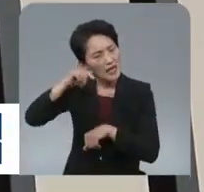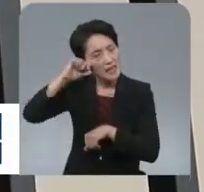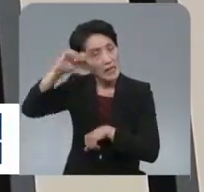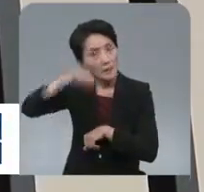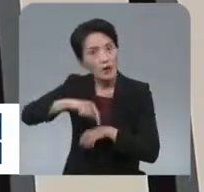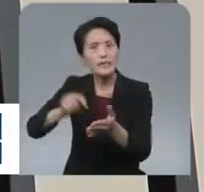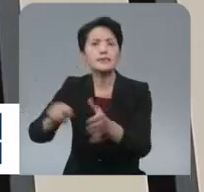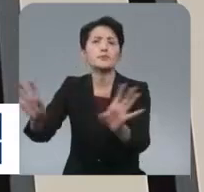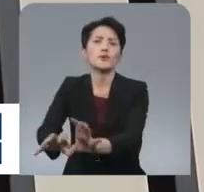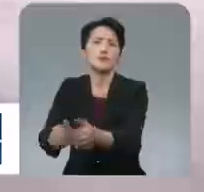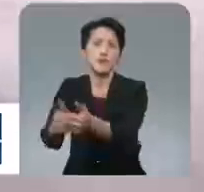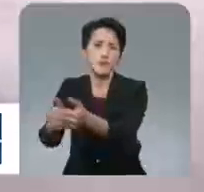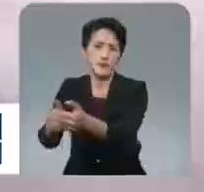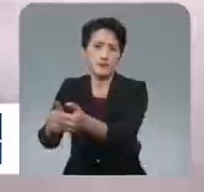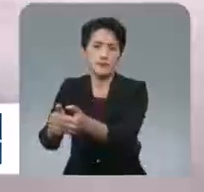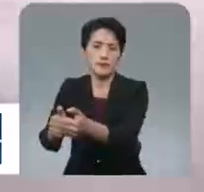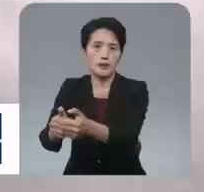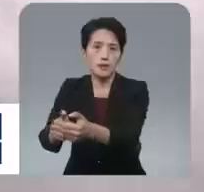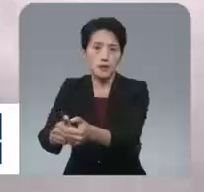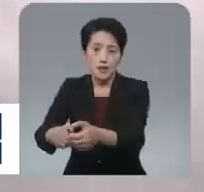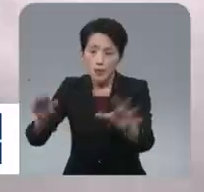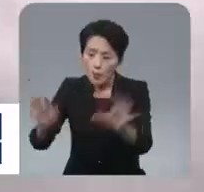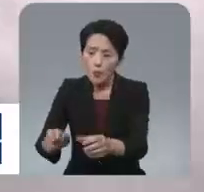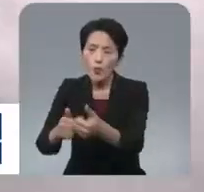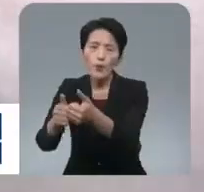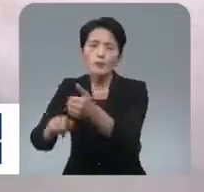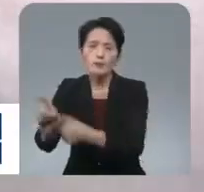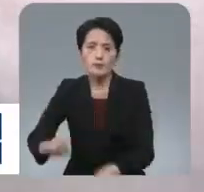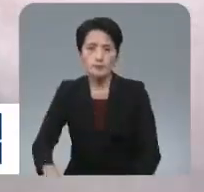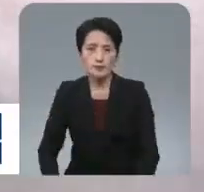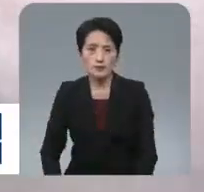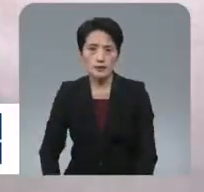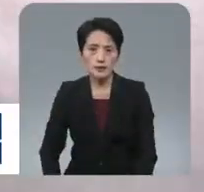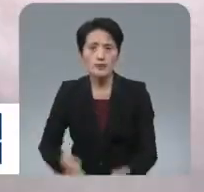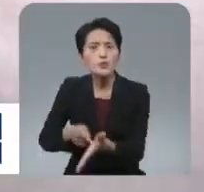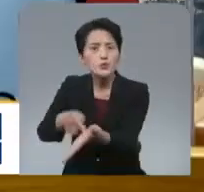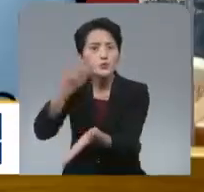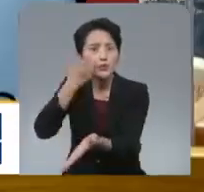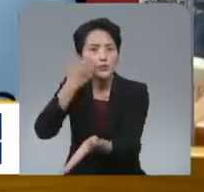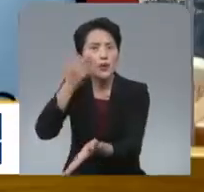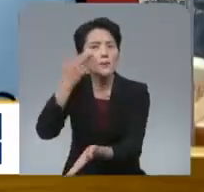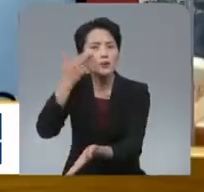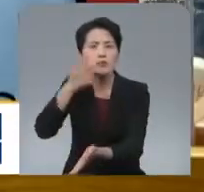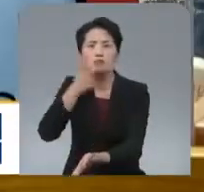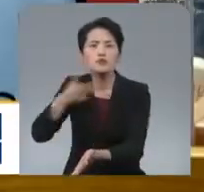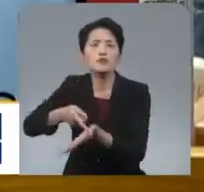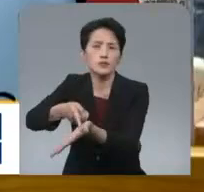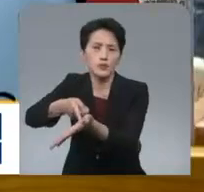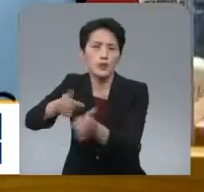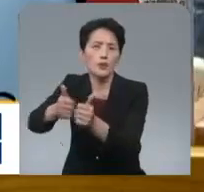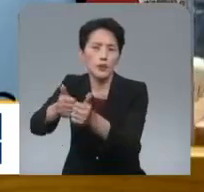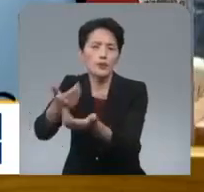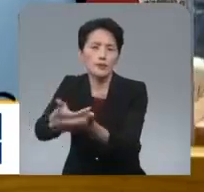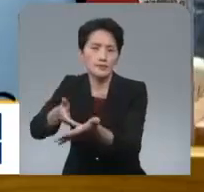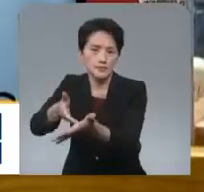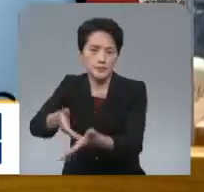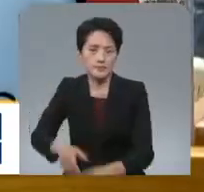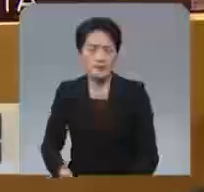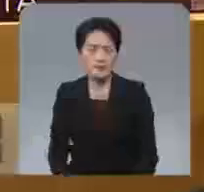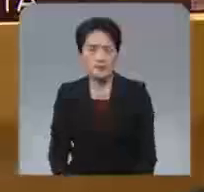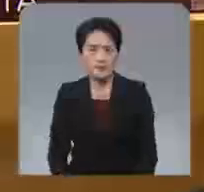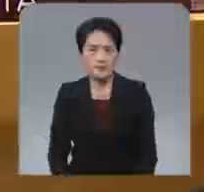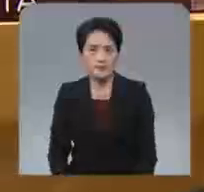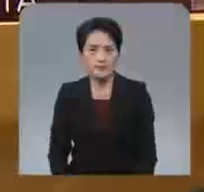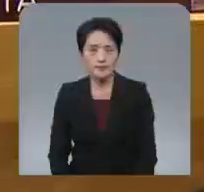запуск северокорейской баллистической ракеты подводного базирования. Инициаторами заседания являются Великобритания и США. В соответствии